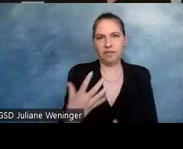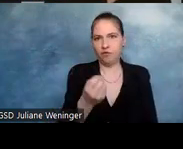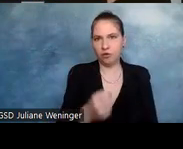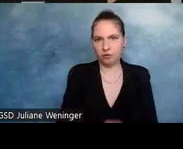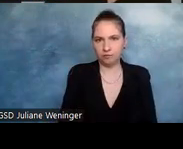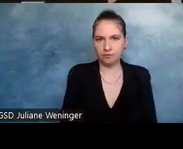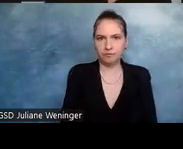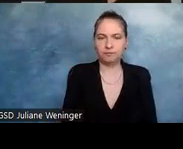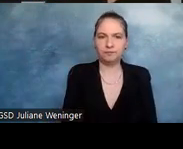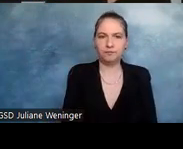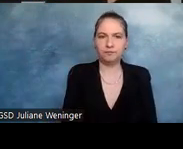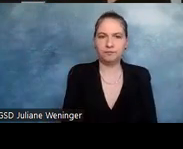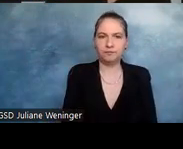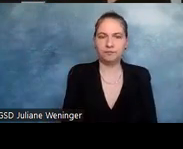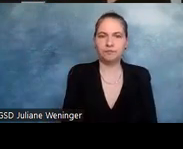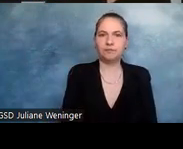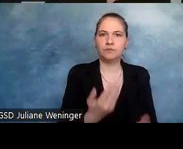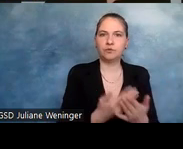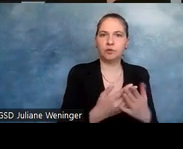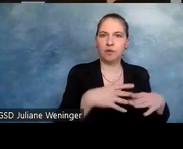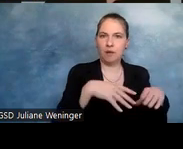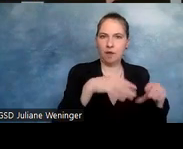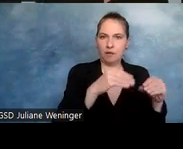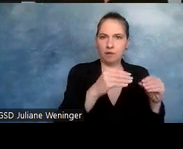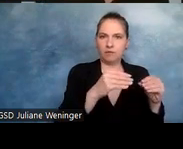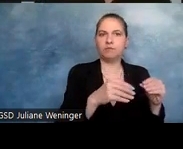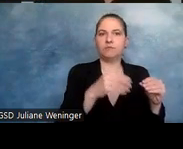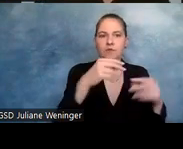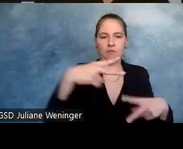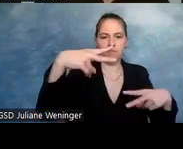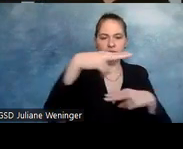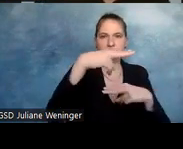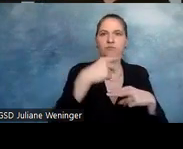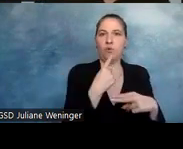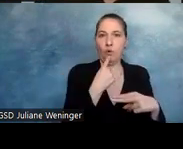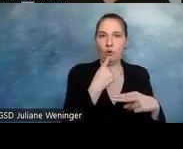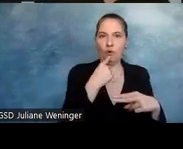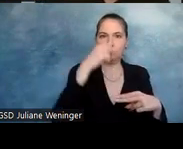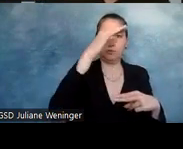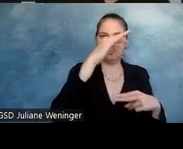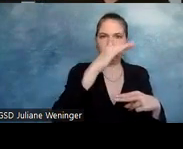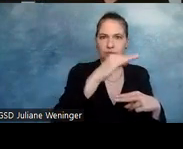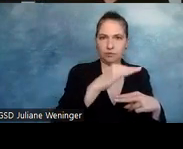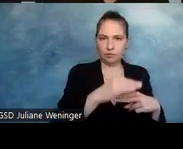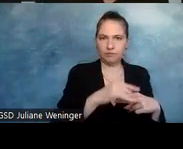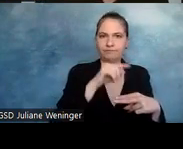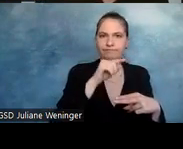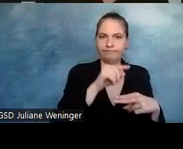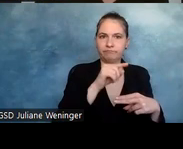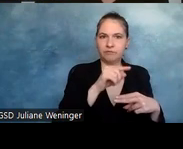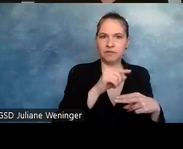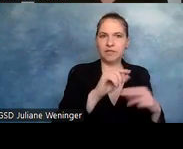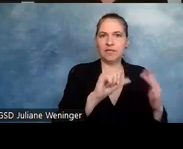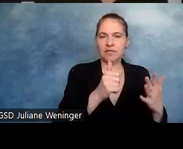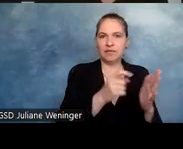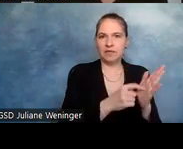guckt, direkt am Anfang ist so ein ziemlich großer roter Block. Das sind eigentlich hauptsächlich die Sechser-Kriterien. Da geht es so